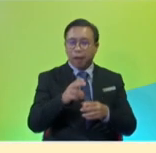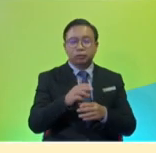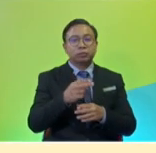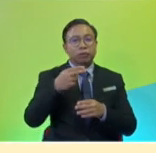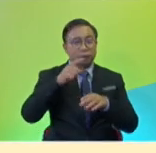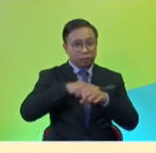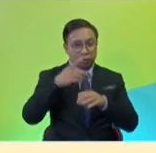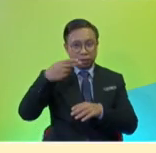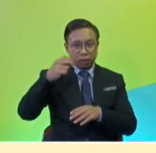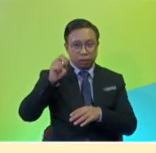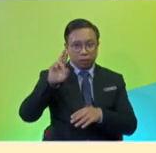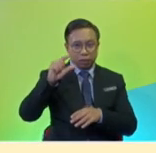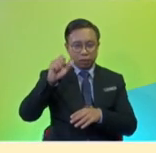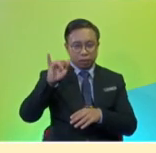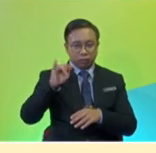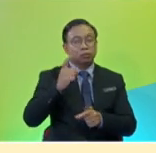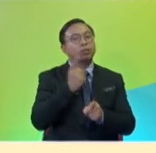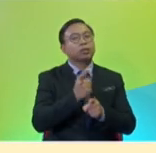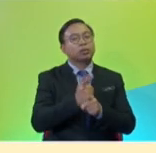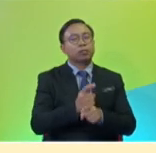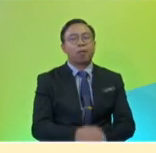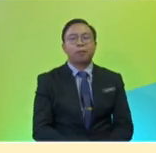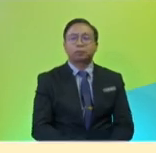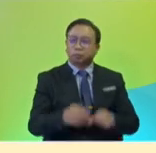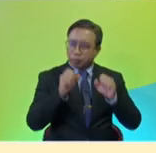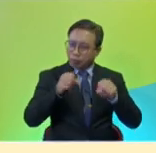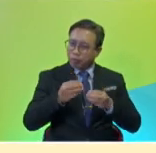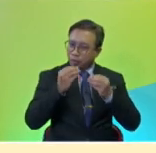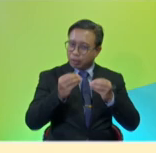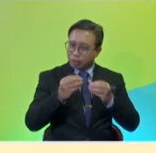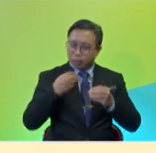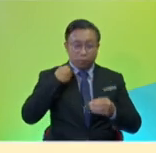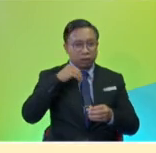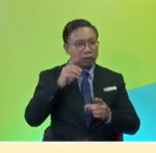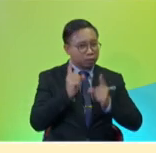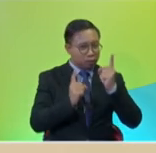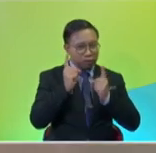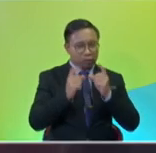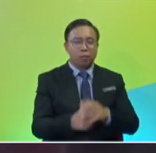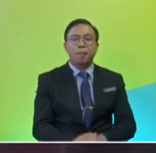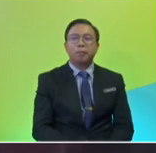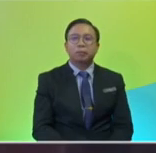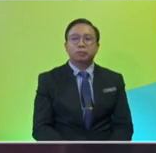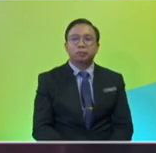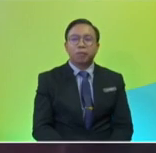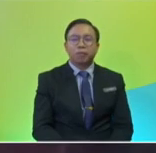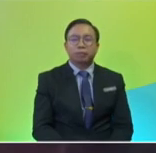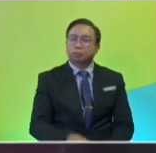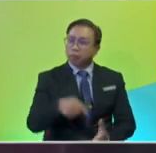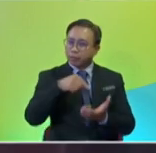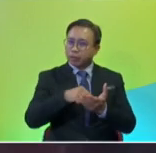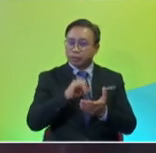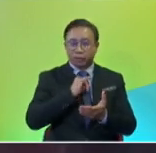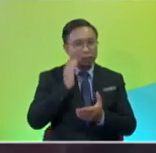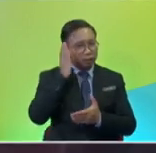Dihargai. Ya, wow. Betul sekali. Boleh tak bagi mereka bintang? Ya. Jadi di sini saya